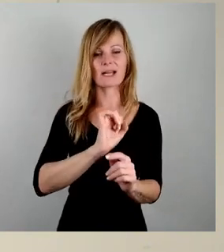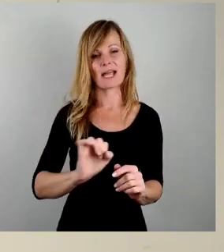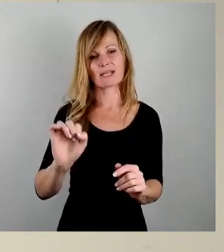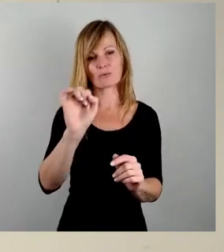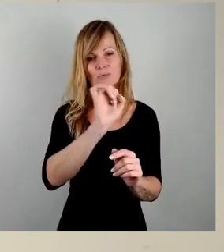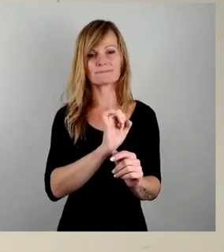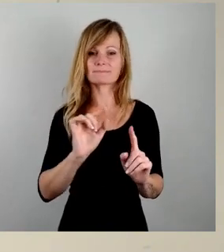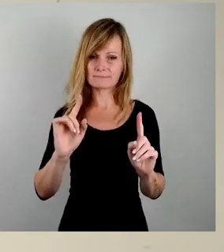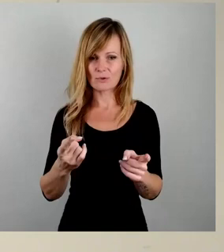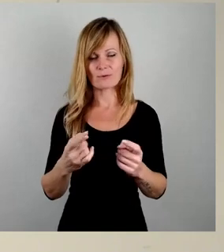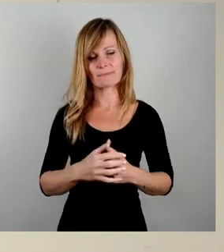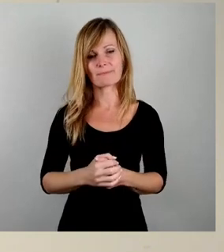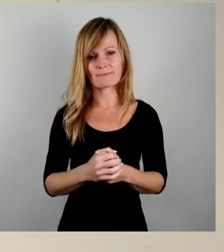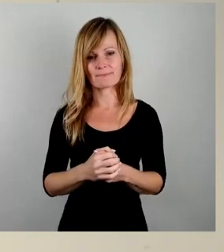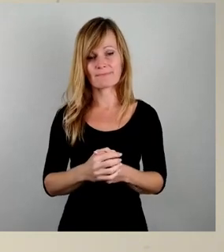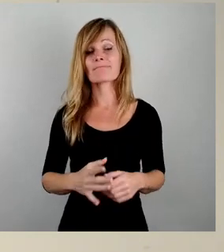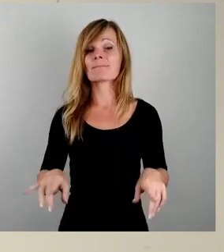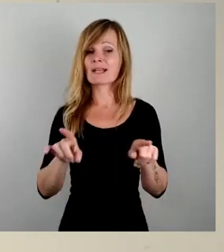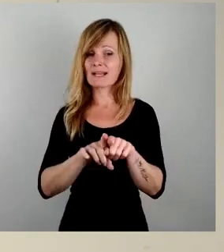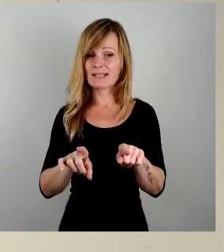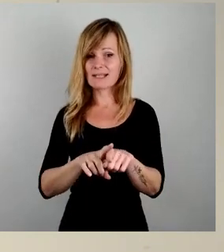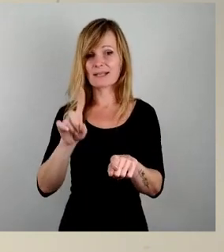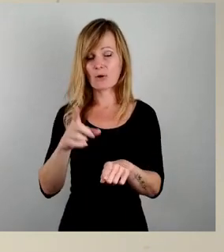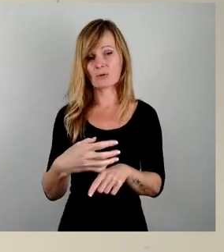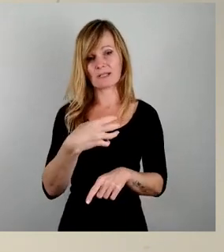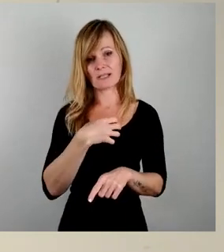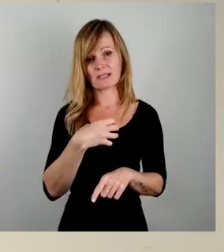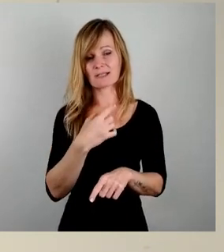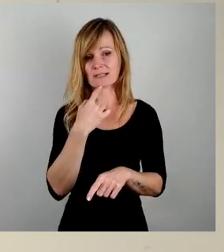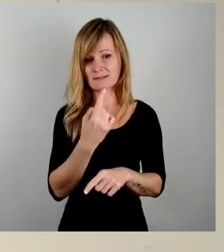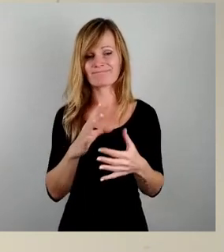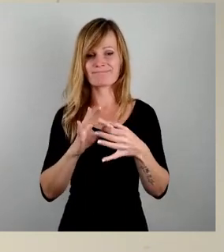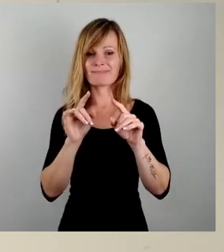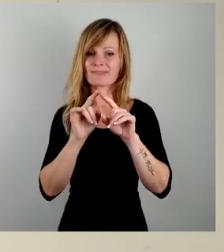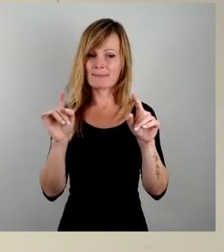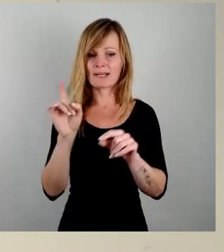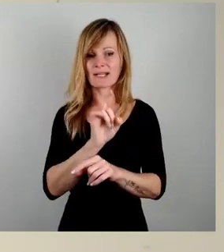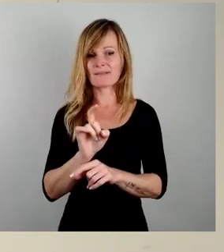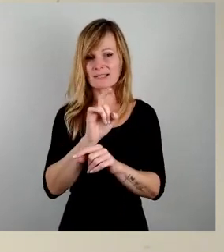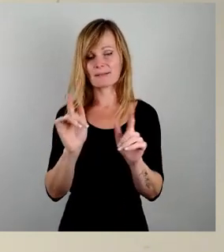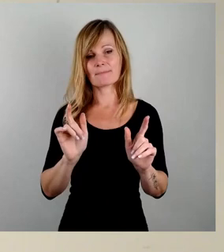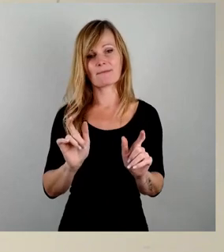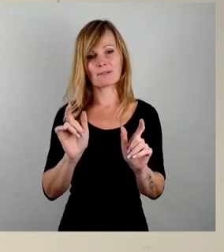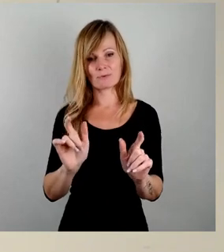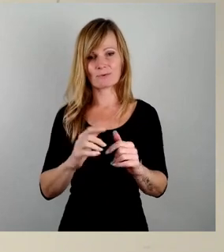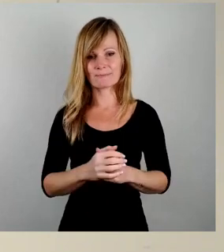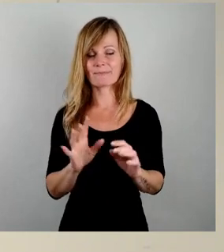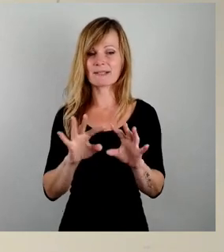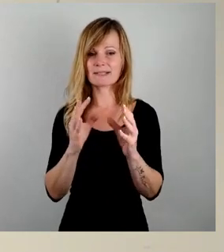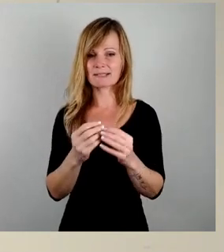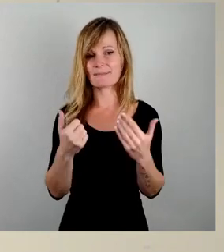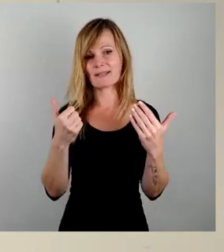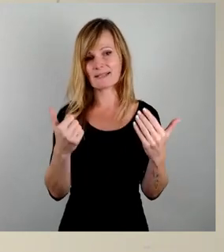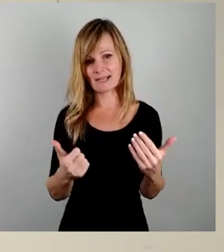wird. Gleichzeitig setzen wir natürlich in Dresden auf die Prävention, was Graffiti angeht. Wir haben insgesamt 6